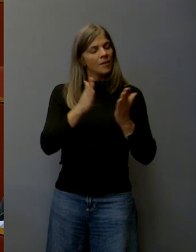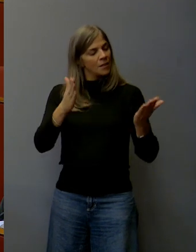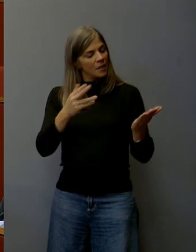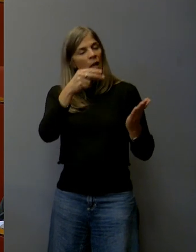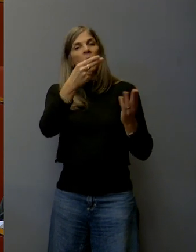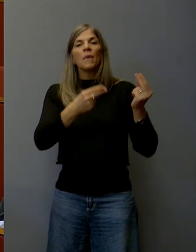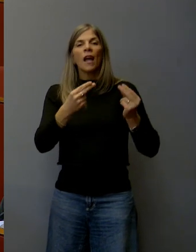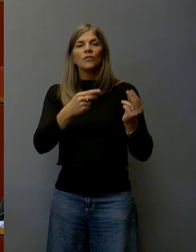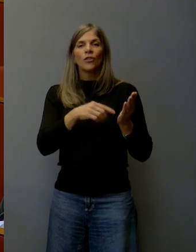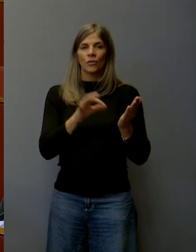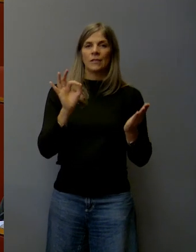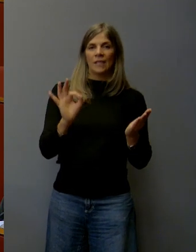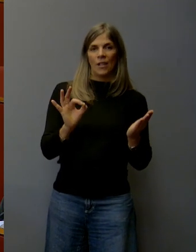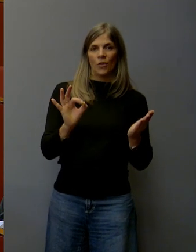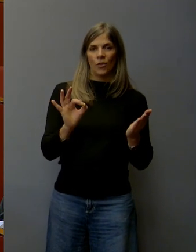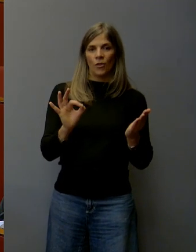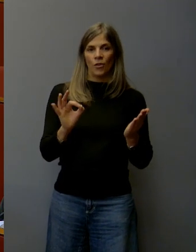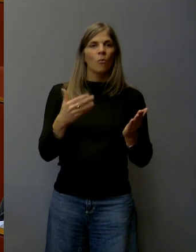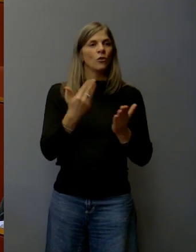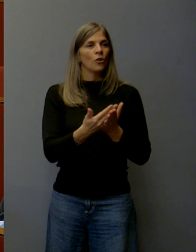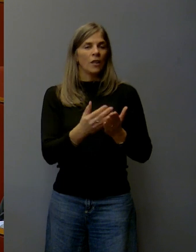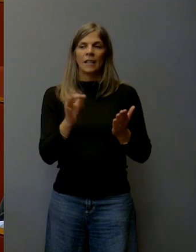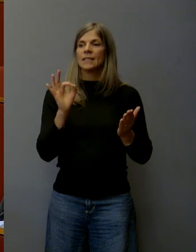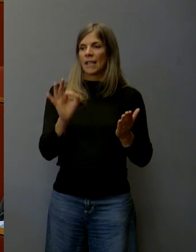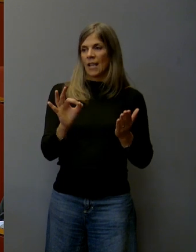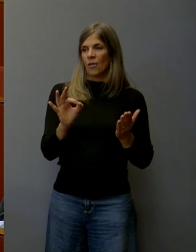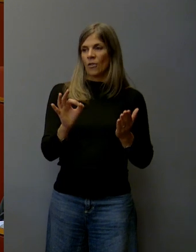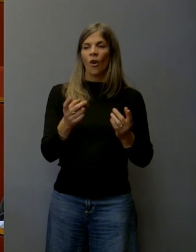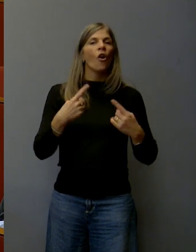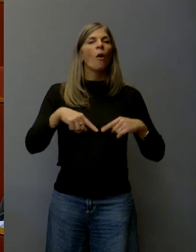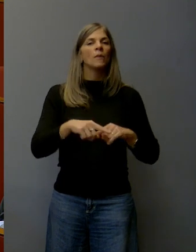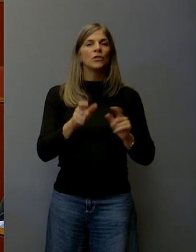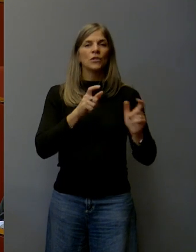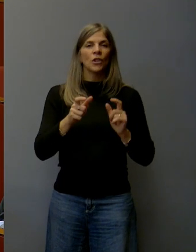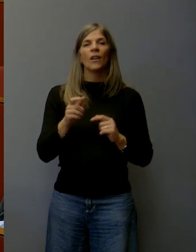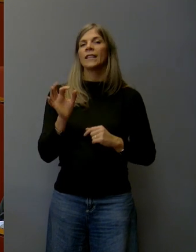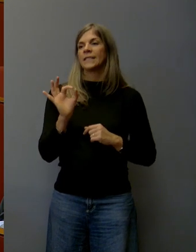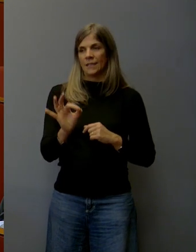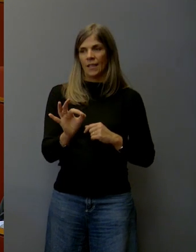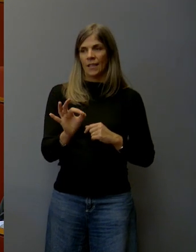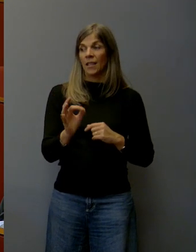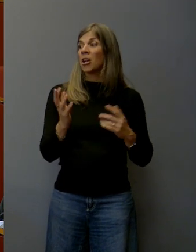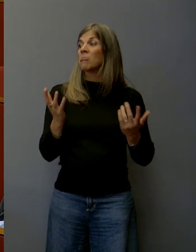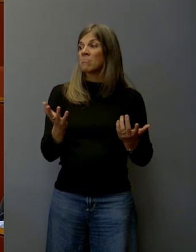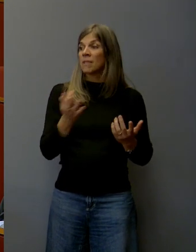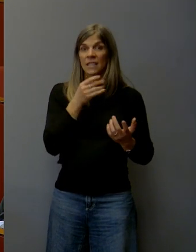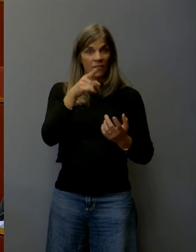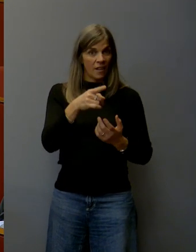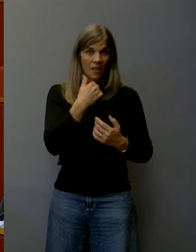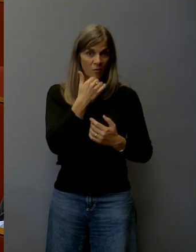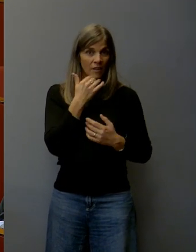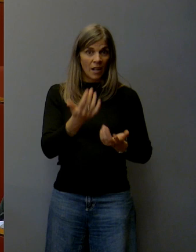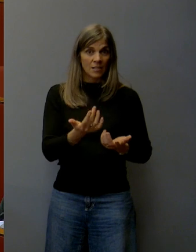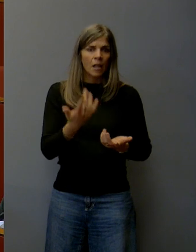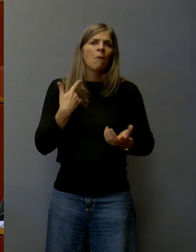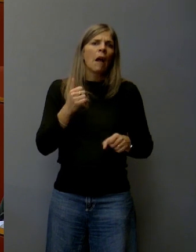mozione 0 commissione consiliare 0 non interessa è evidente però insisto se ci